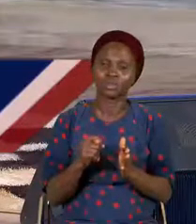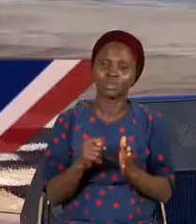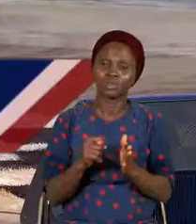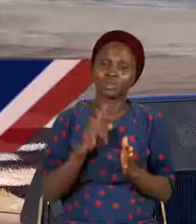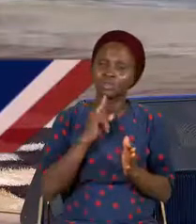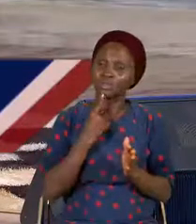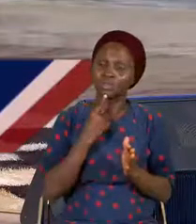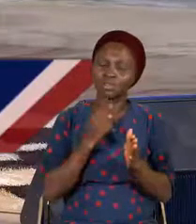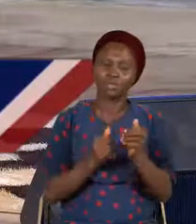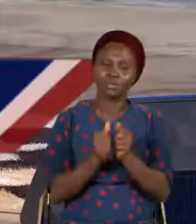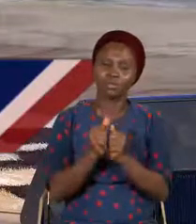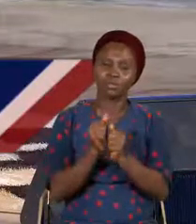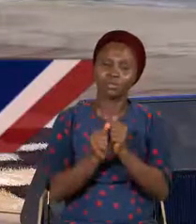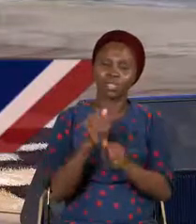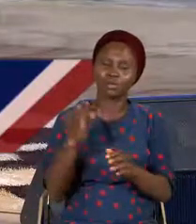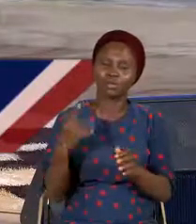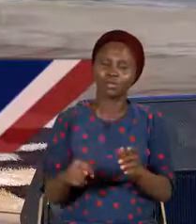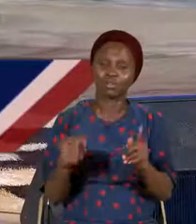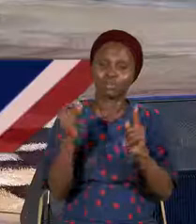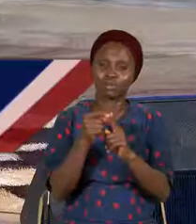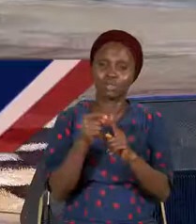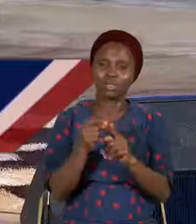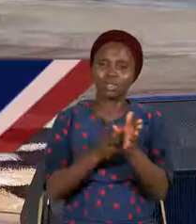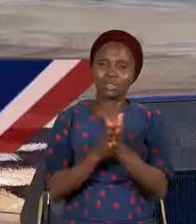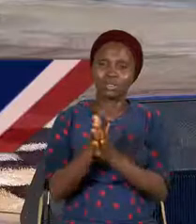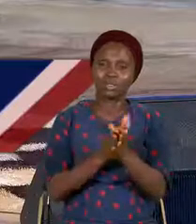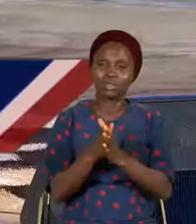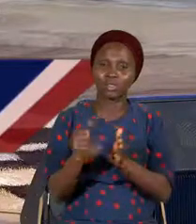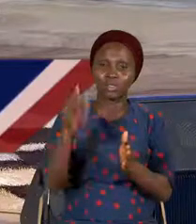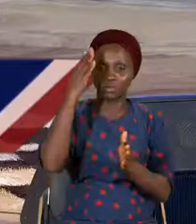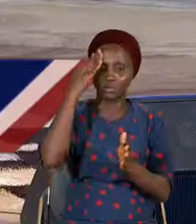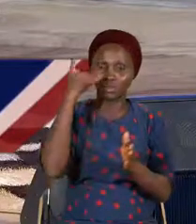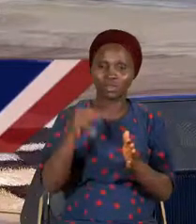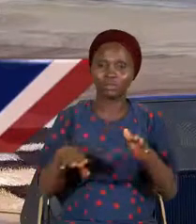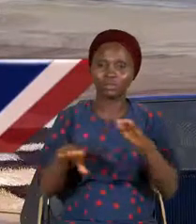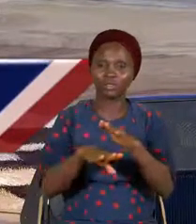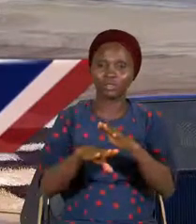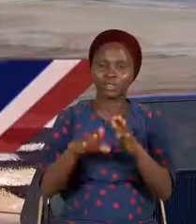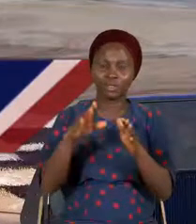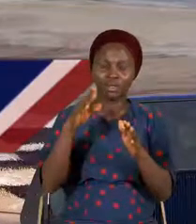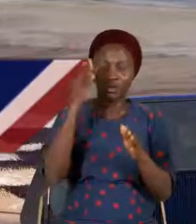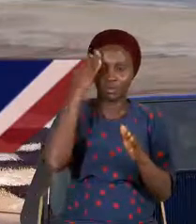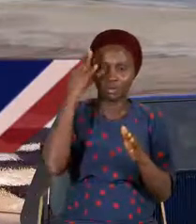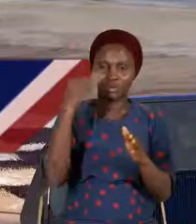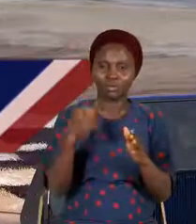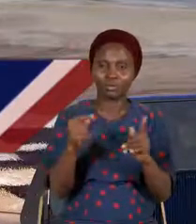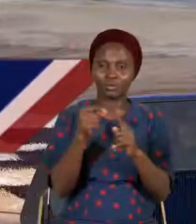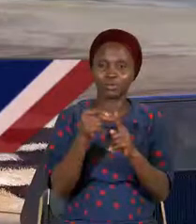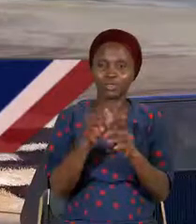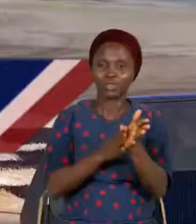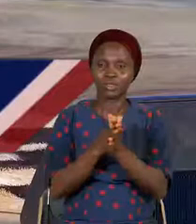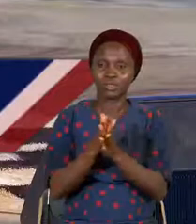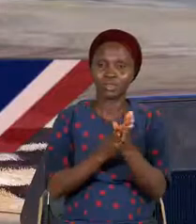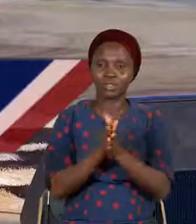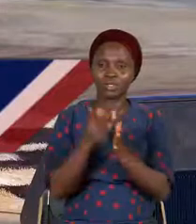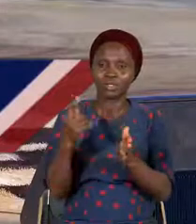1 Pierre chapitre 2, verset 2. Désirez comme des enfants nouveau-nés, le lait spirituel, désirez en tant